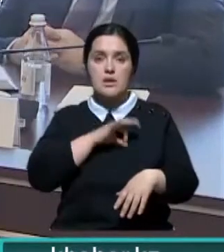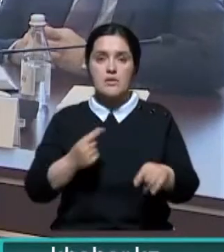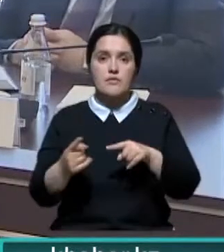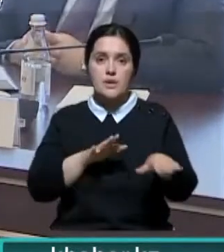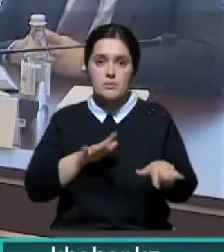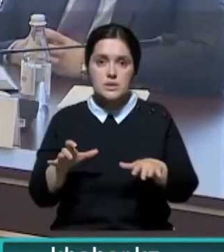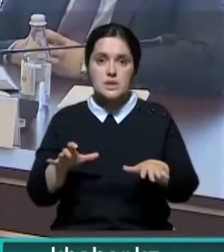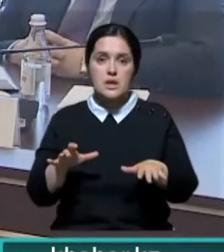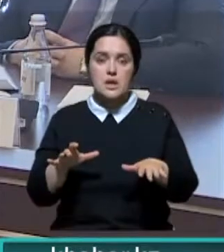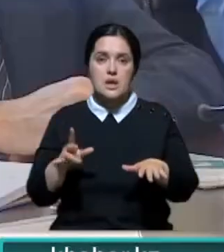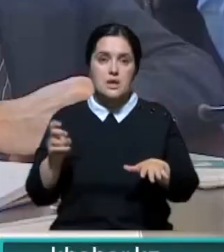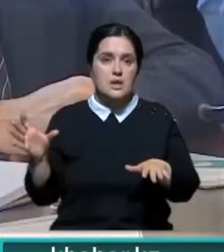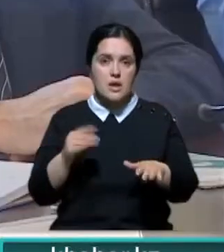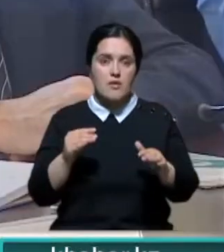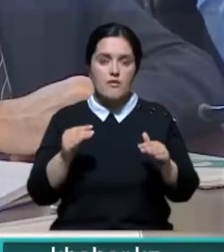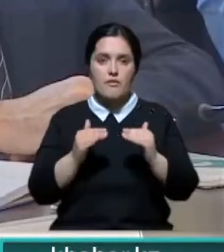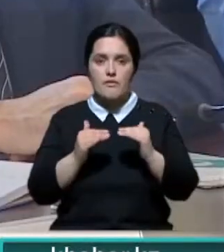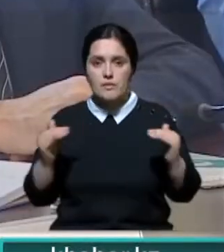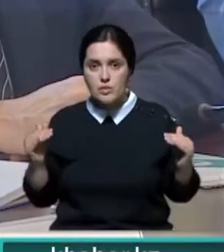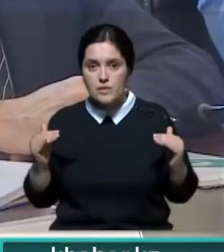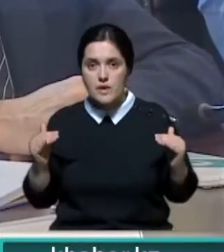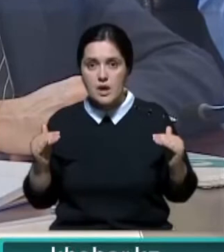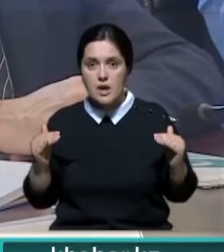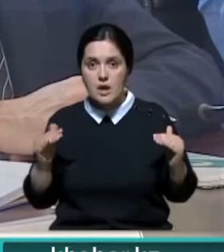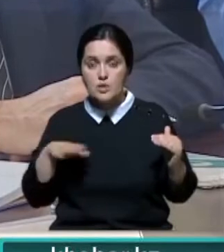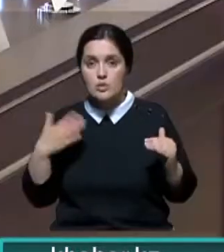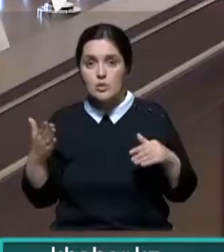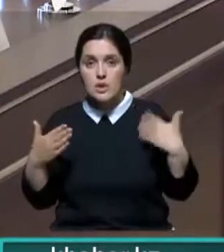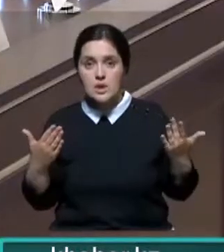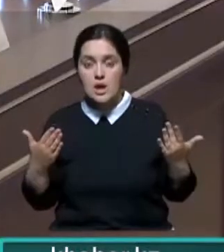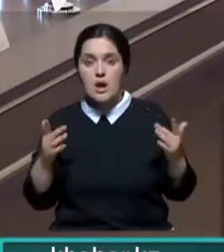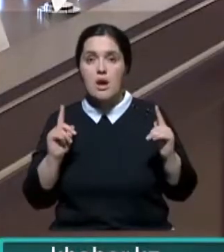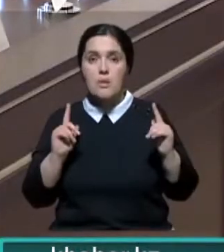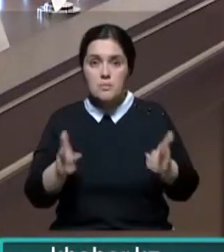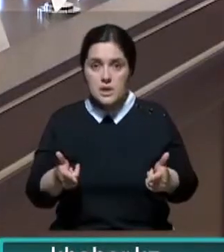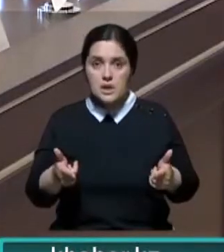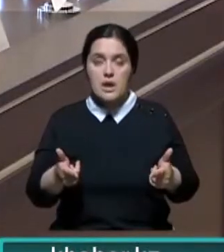за эффективное взаимодействие с миссией на всех уровнях. Стороны подтвердили